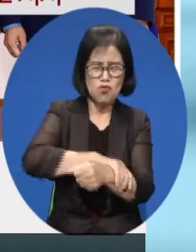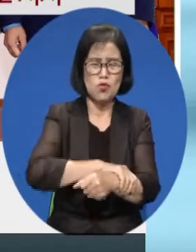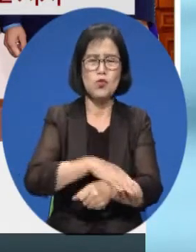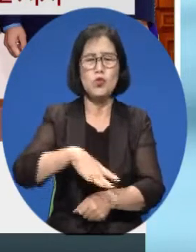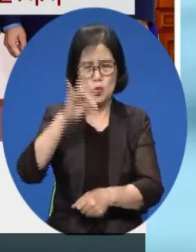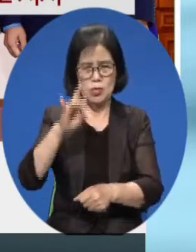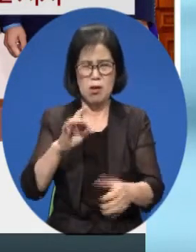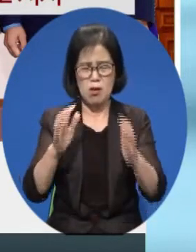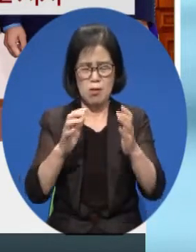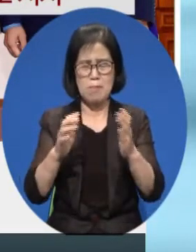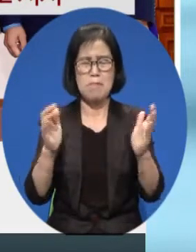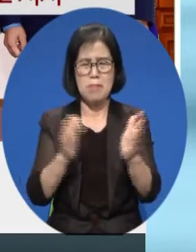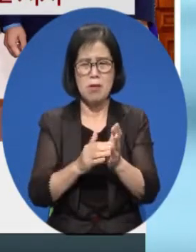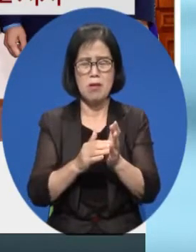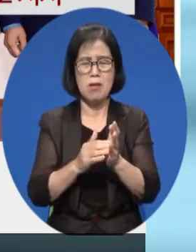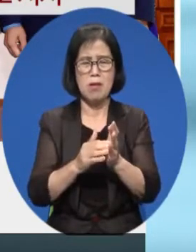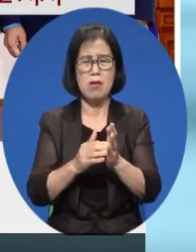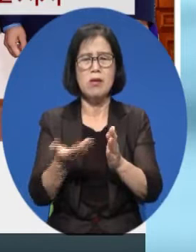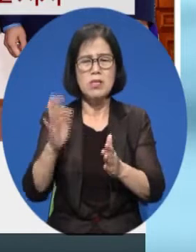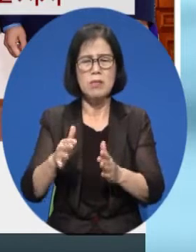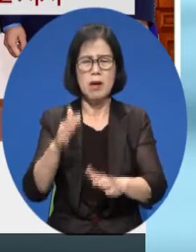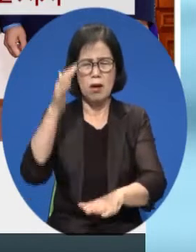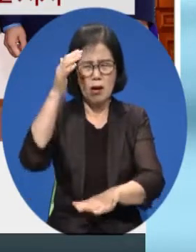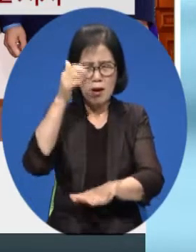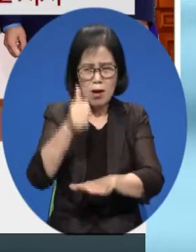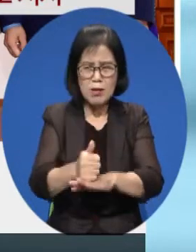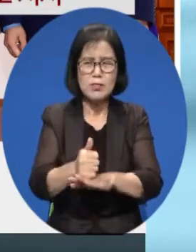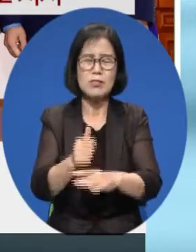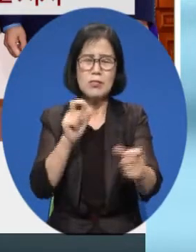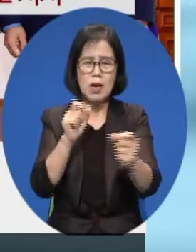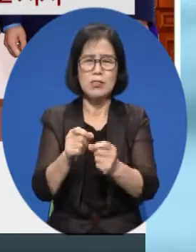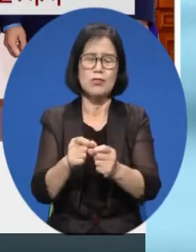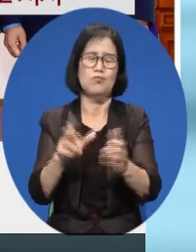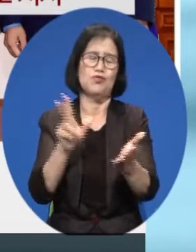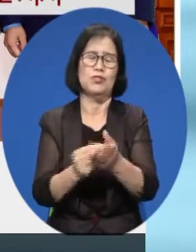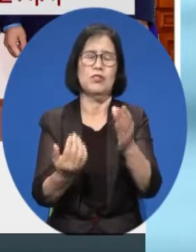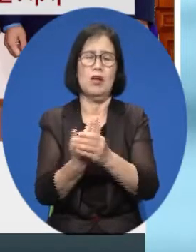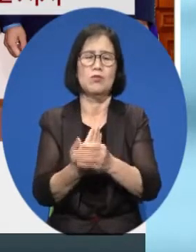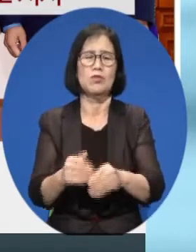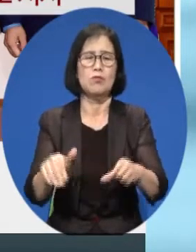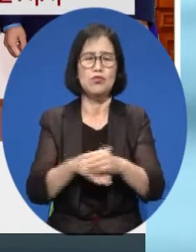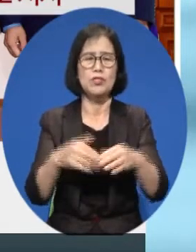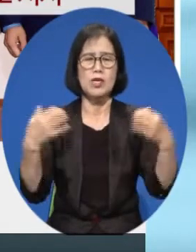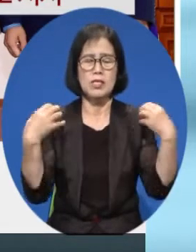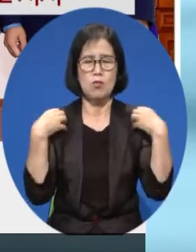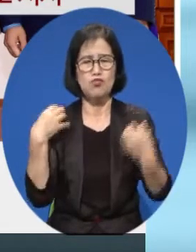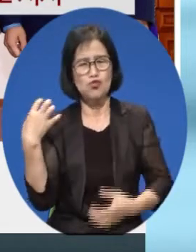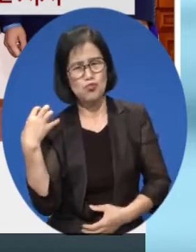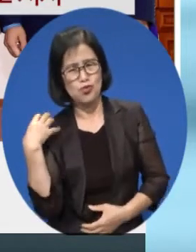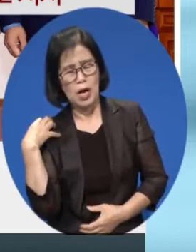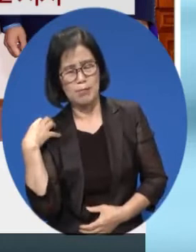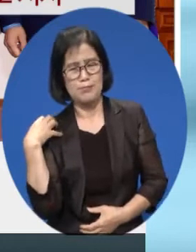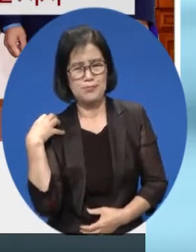될 논의가 네. 지금 집권 말기까지 와서 지금 논란이 되고 있지 않습니까? 결국 문재인 정부 차원에서 굉장히 부담스러운 상황이 됐다